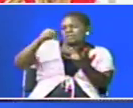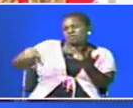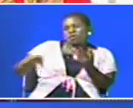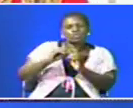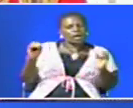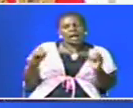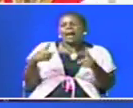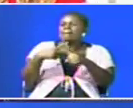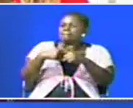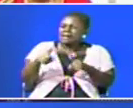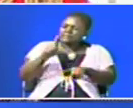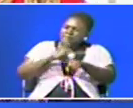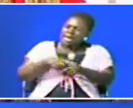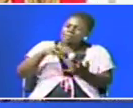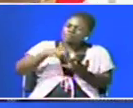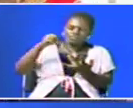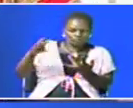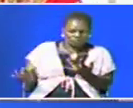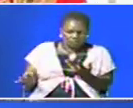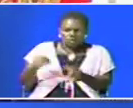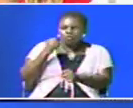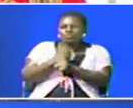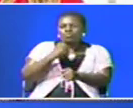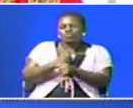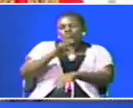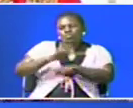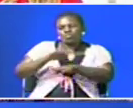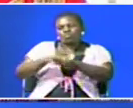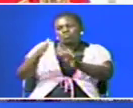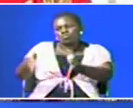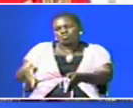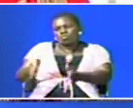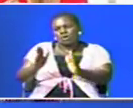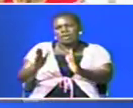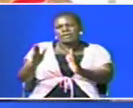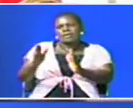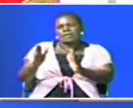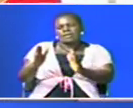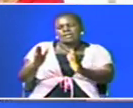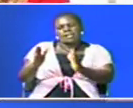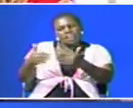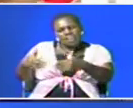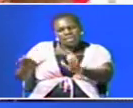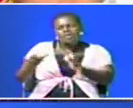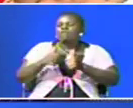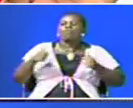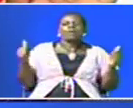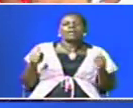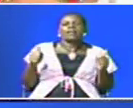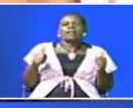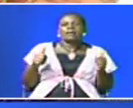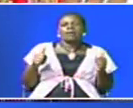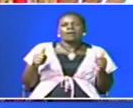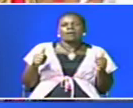mambo alatembelechwa lalai na mgonjwa ndiye anayejua haswa nyono zake. Umeyapitia yale, basi muache kwa heri ule mtoto wa